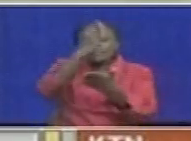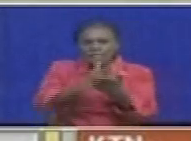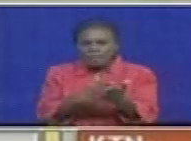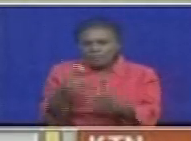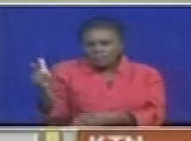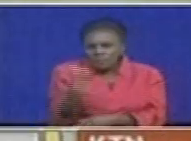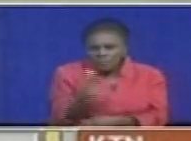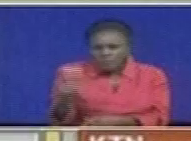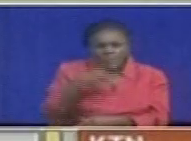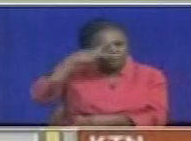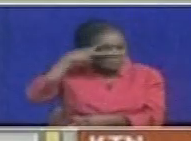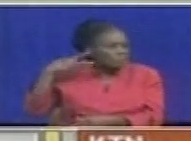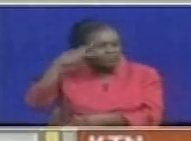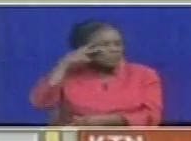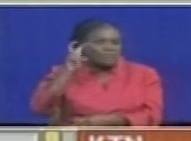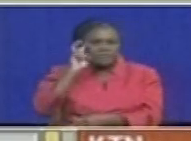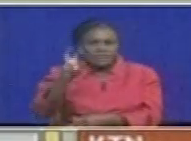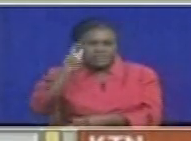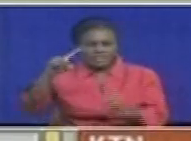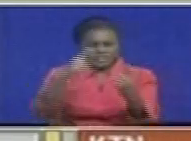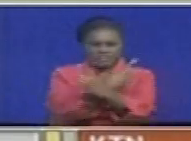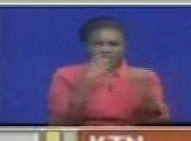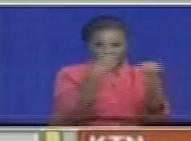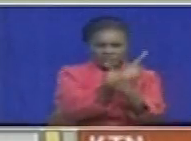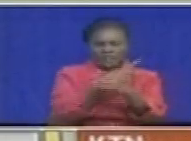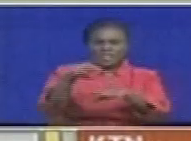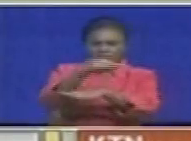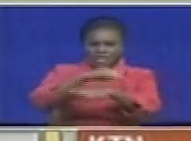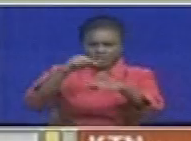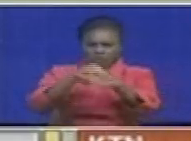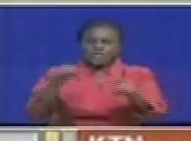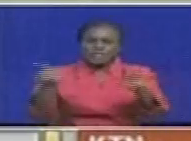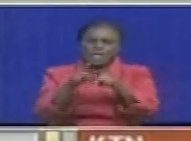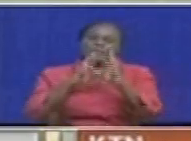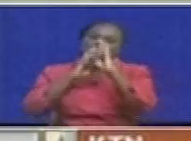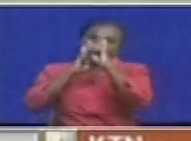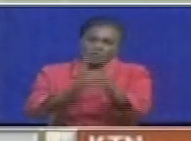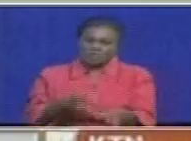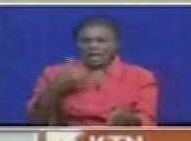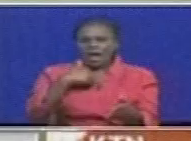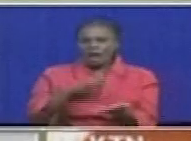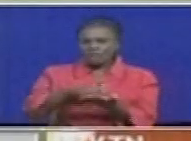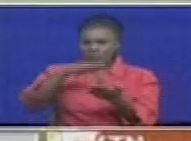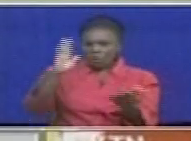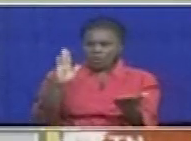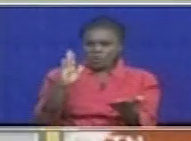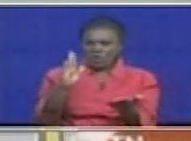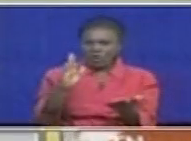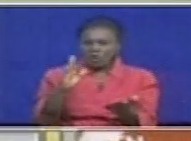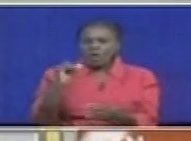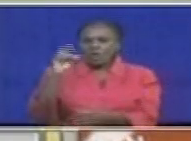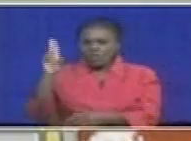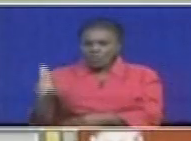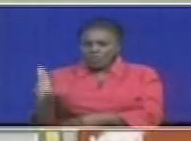mashambulizi ya kigaidi yanayoshuhudiwa sehemu mbalimbali nchini. Na kama anavyoripoti mwanahabari mwenzangu Mohamed Mahmud, Rais